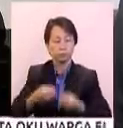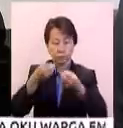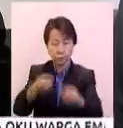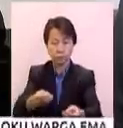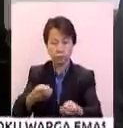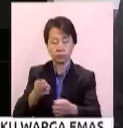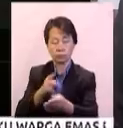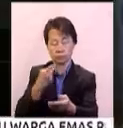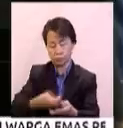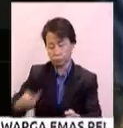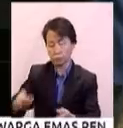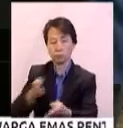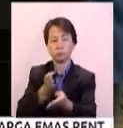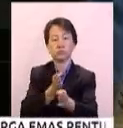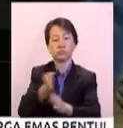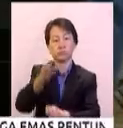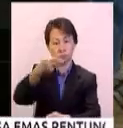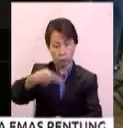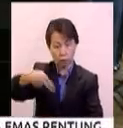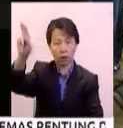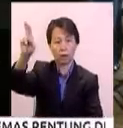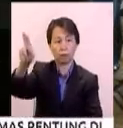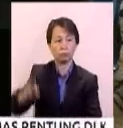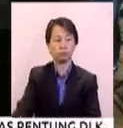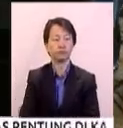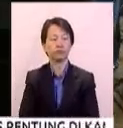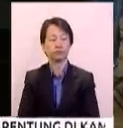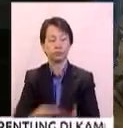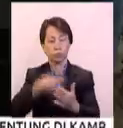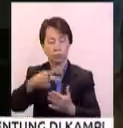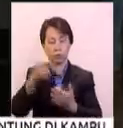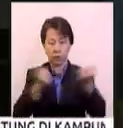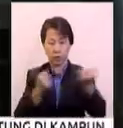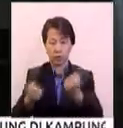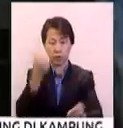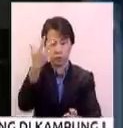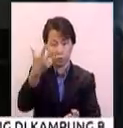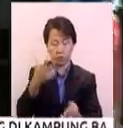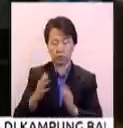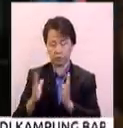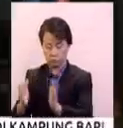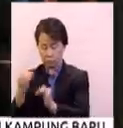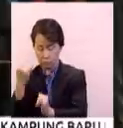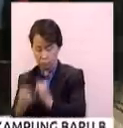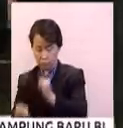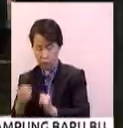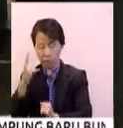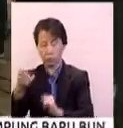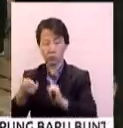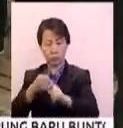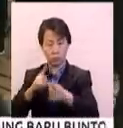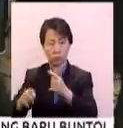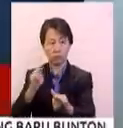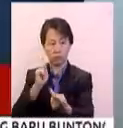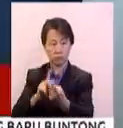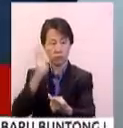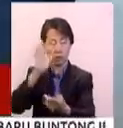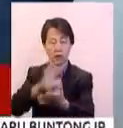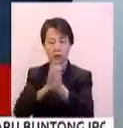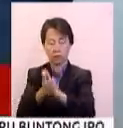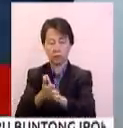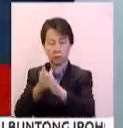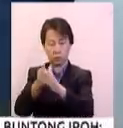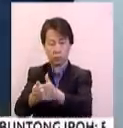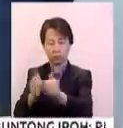halal. Projek kereta nasional ketiga yang kini di peringkat akhir pemilihan rakan strategik akan menjadi